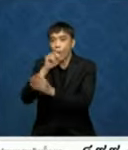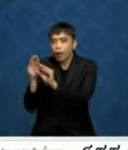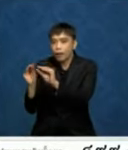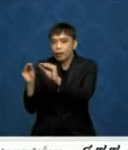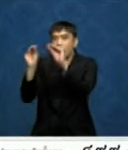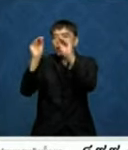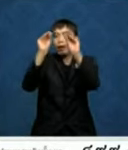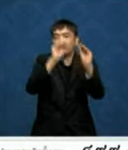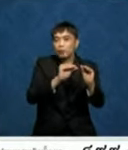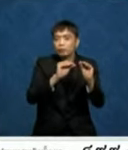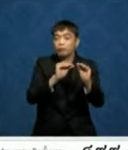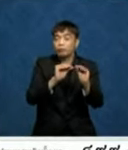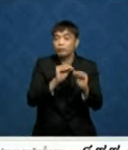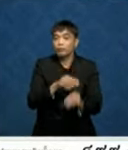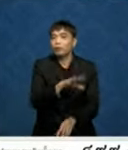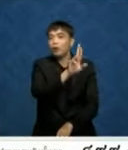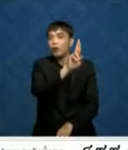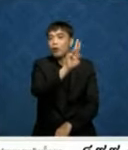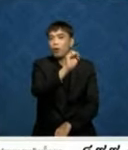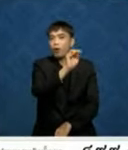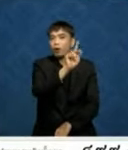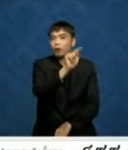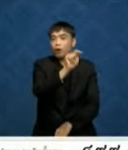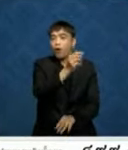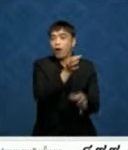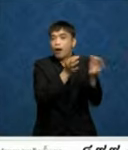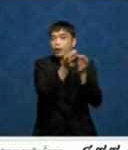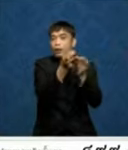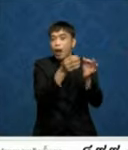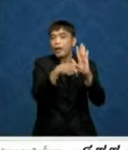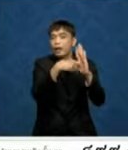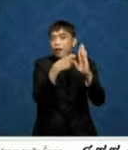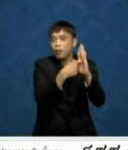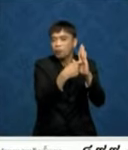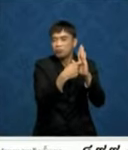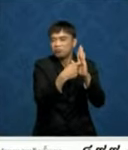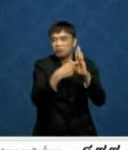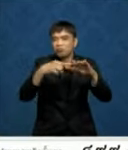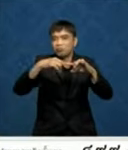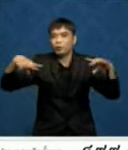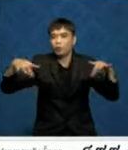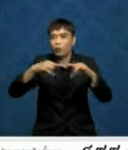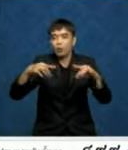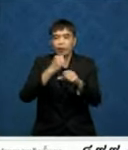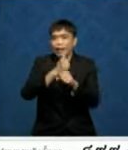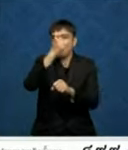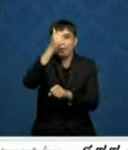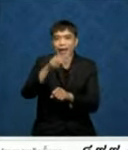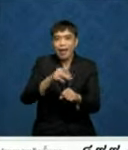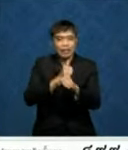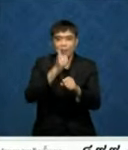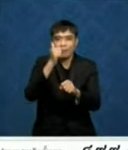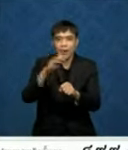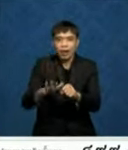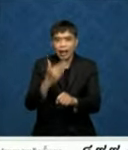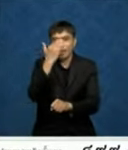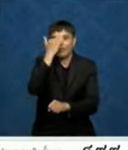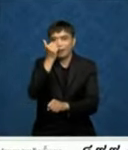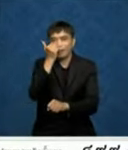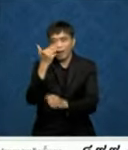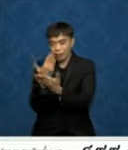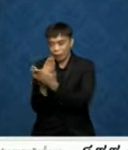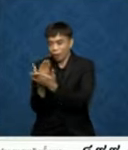ดังนั้นคำอธิบายที่ท่านรัฐมนตรีบอกโดยมีหมายเหตุประกอบนะครับมันเป็นไปไม่ได้แล้วไม่ใช่แล้วนะครับทำไมท่านยังนำ